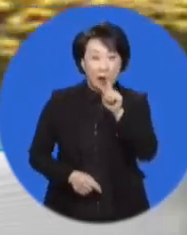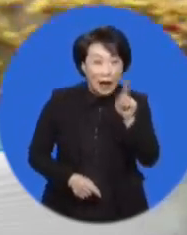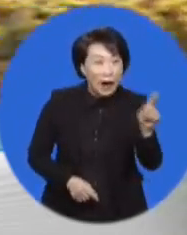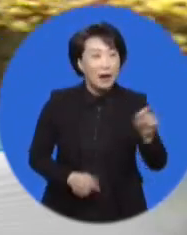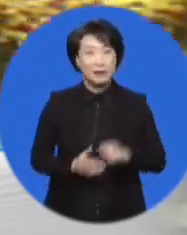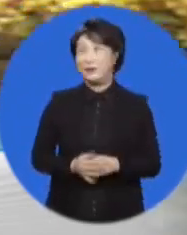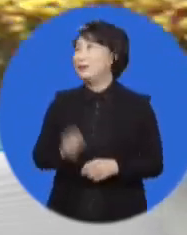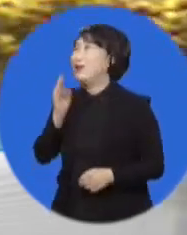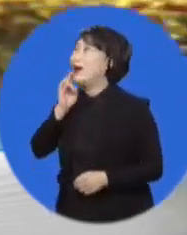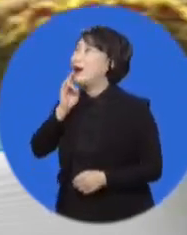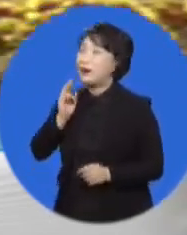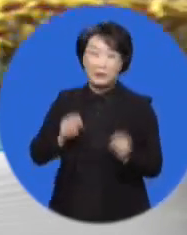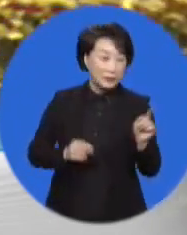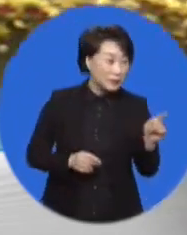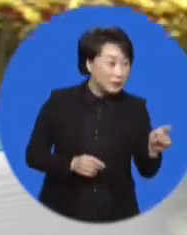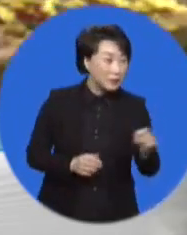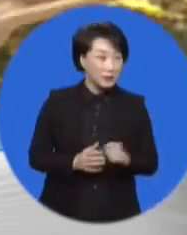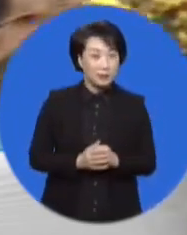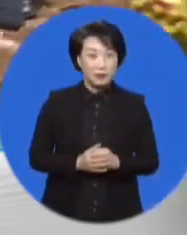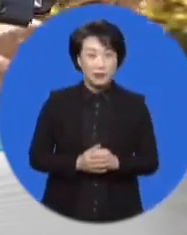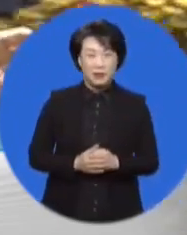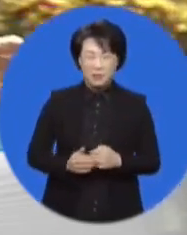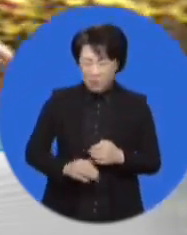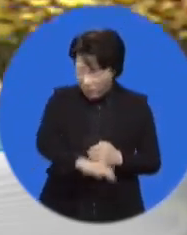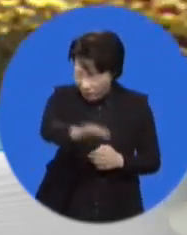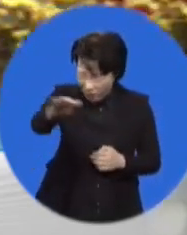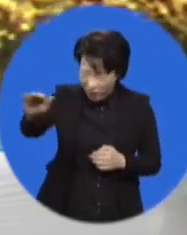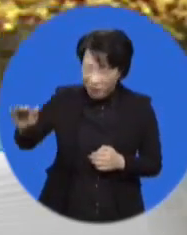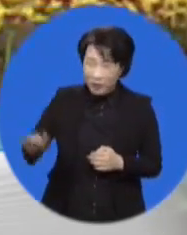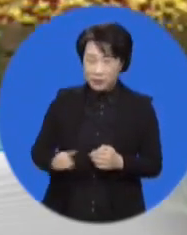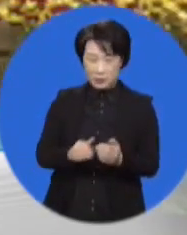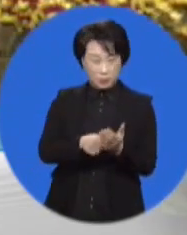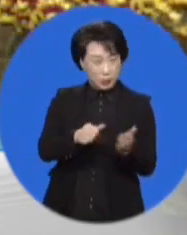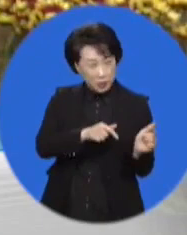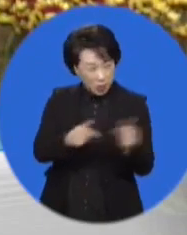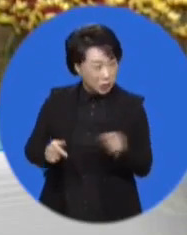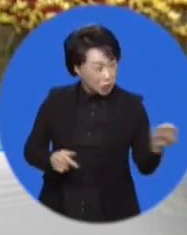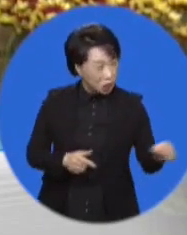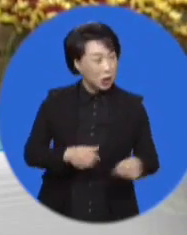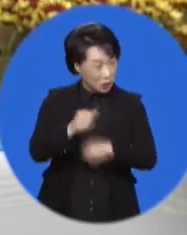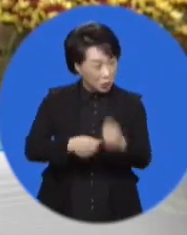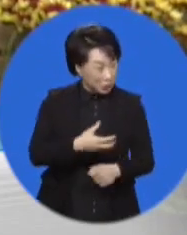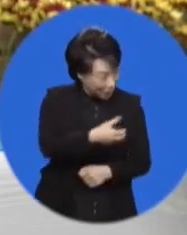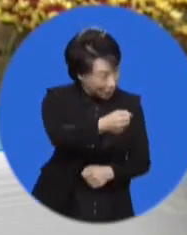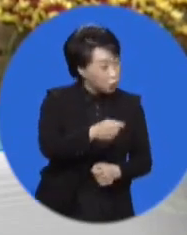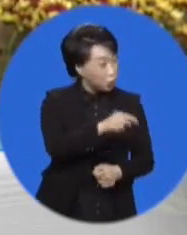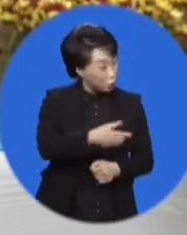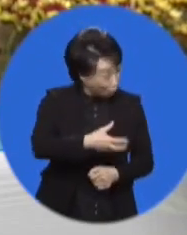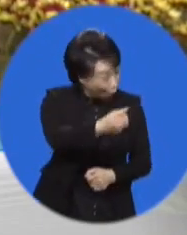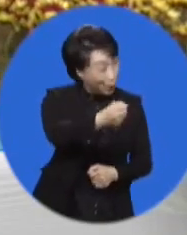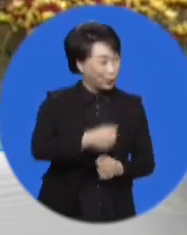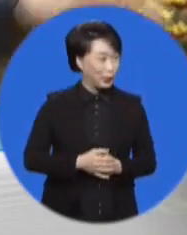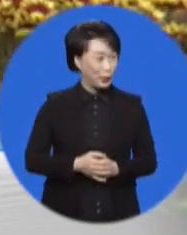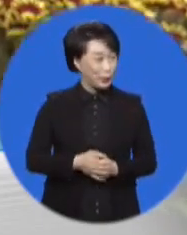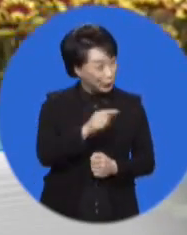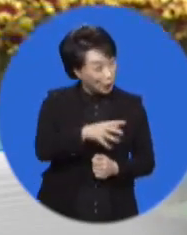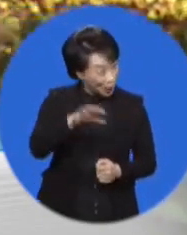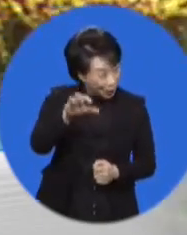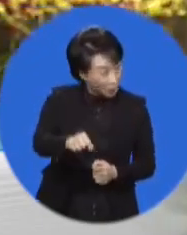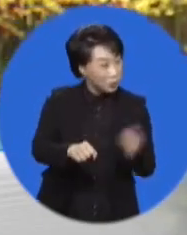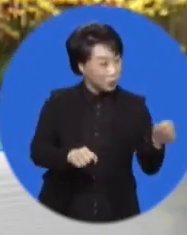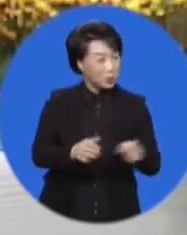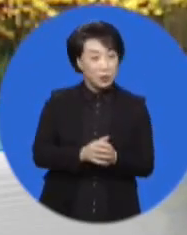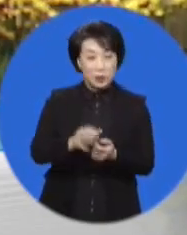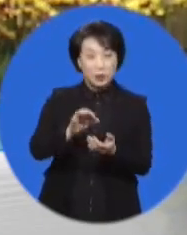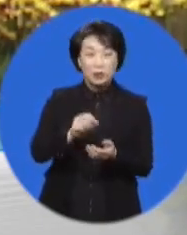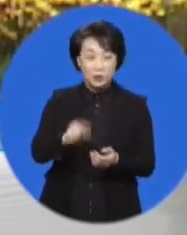예넌이모든만물은네무의로가져네거요소유해